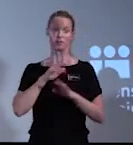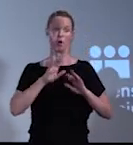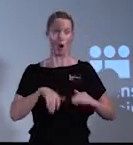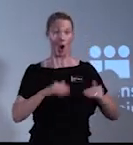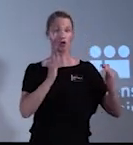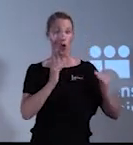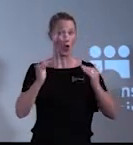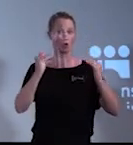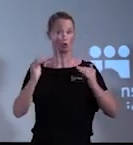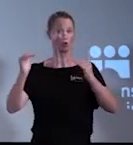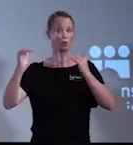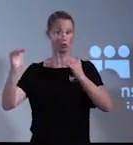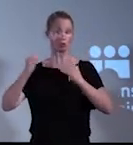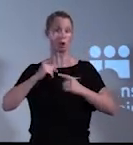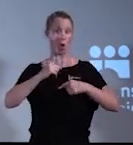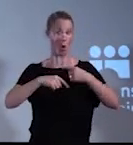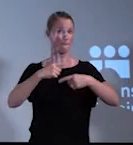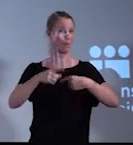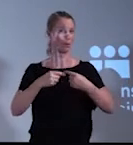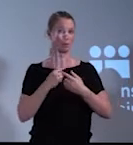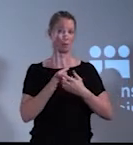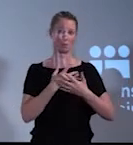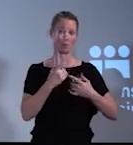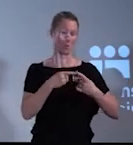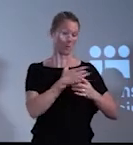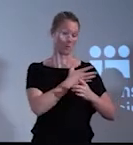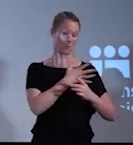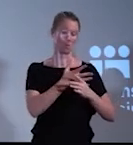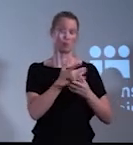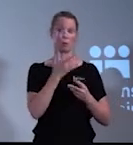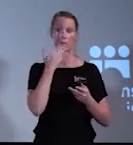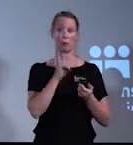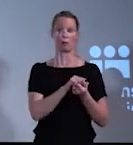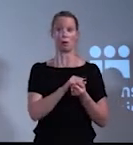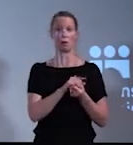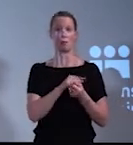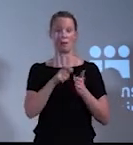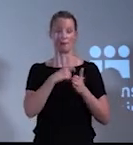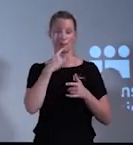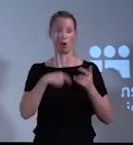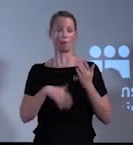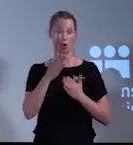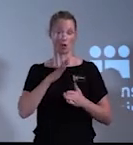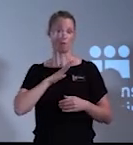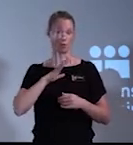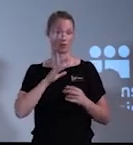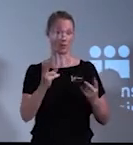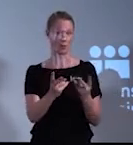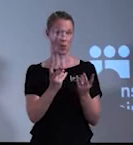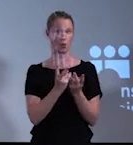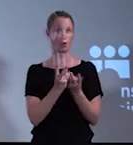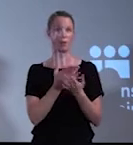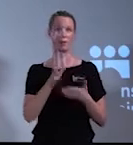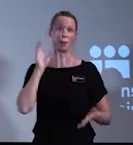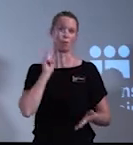höjts löpande under de senaste åren utan att det har förändrats, fastän filmavtalet har legat där. Så det är ju inte så